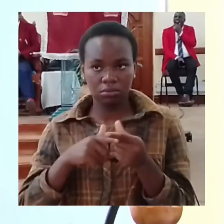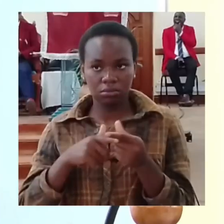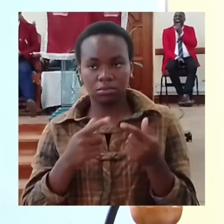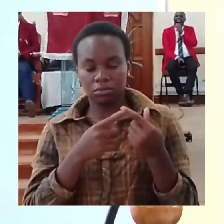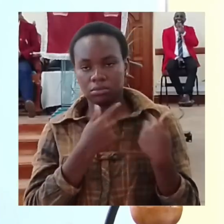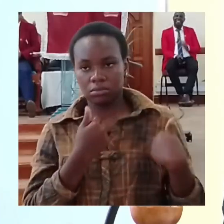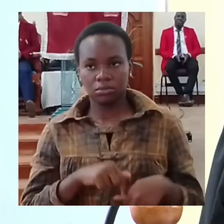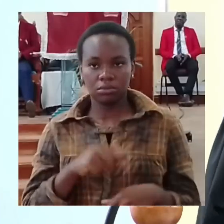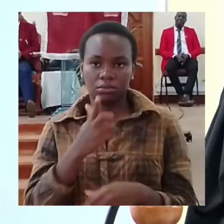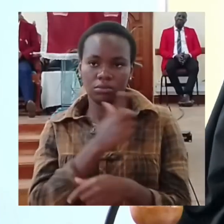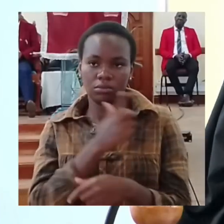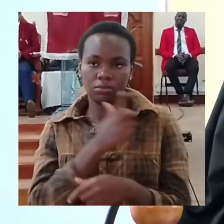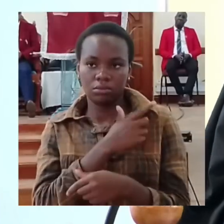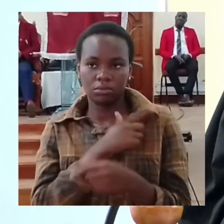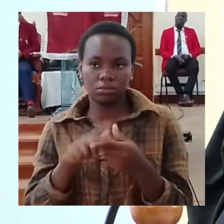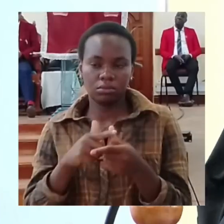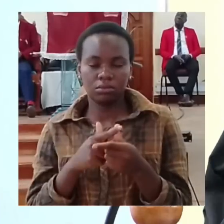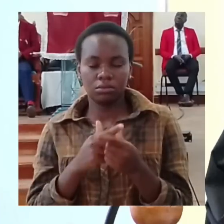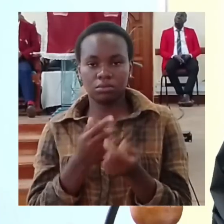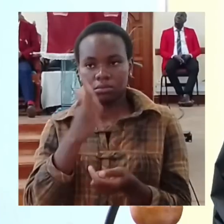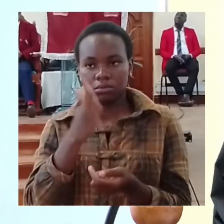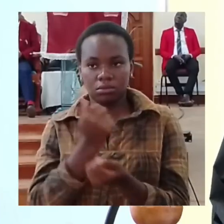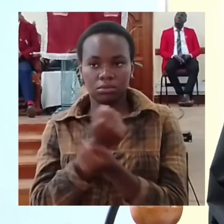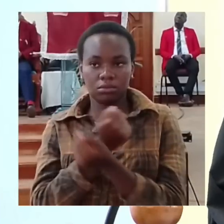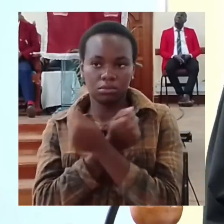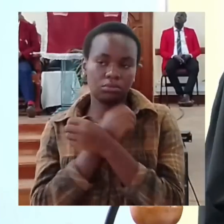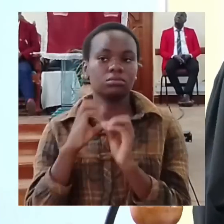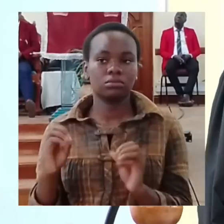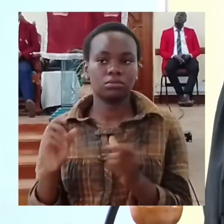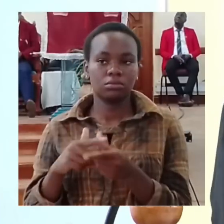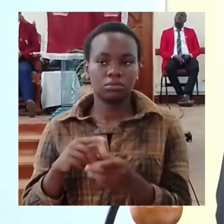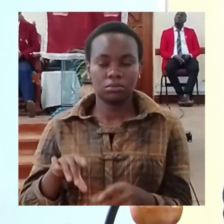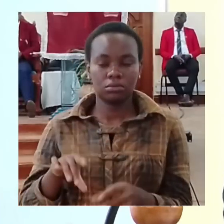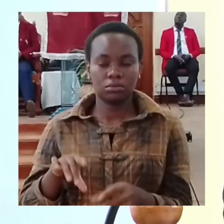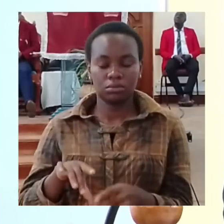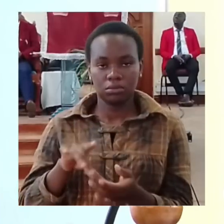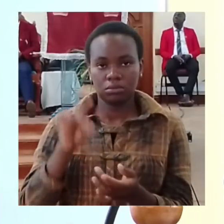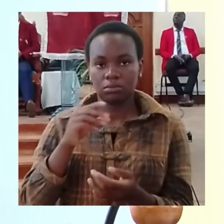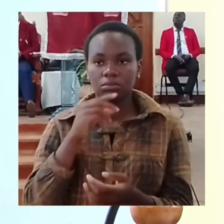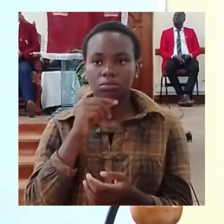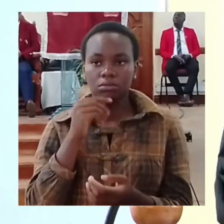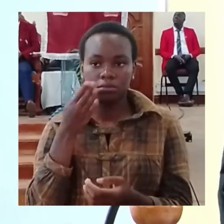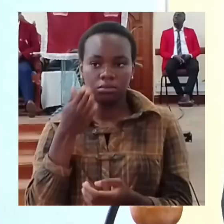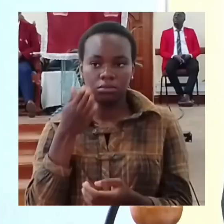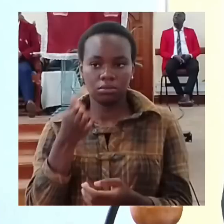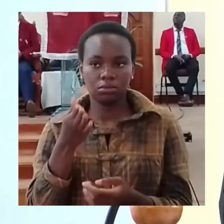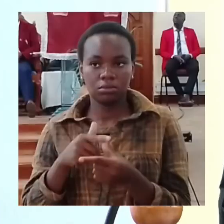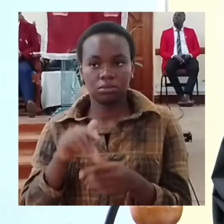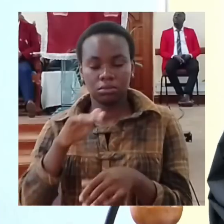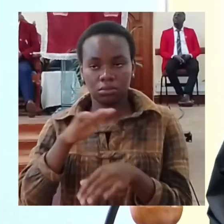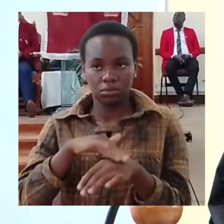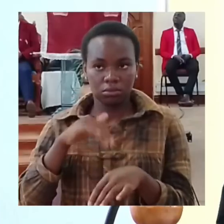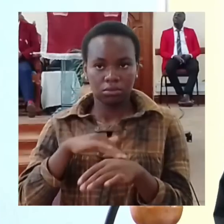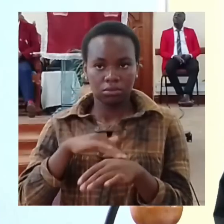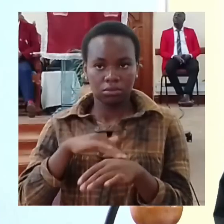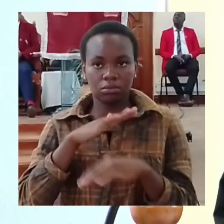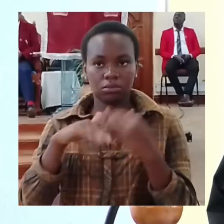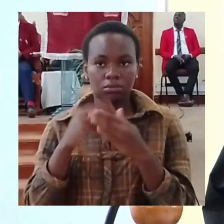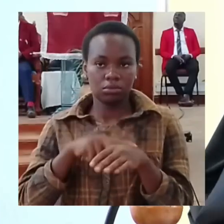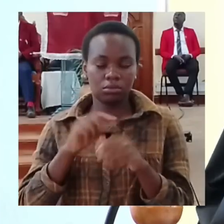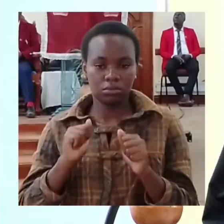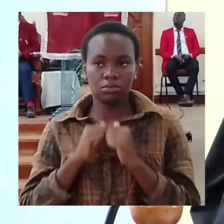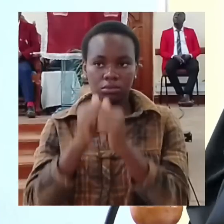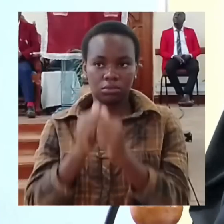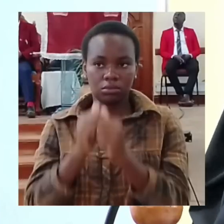mundu muguta ndiendetwo ni Ngai, na nikio tukiamura thuri tugaga akiniita nitaitika